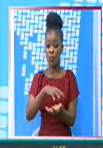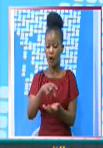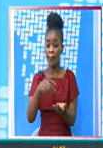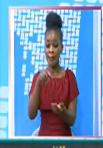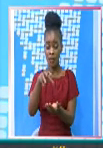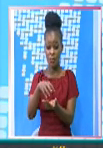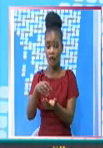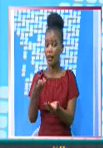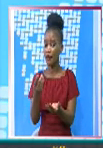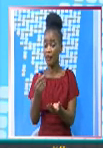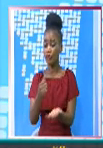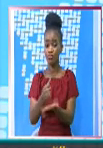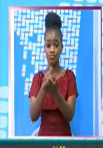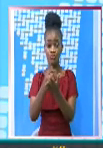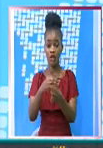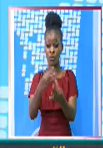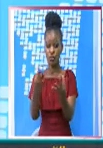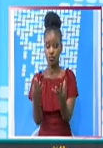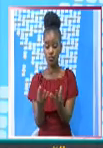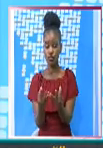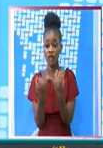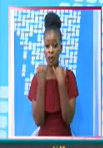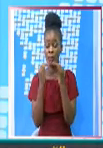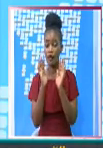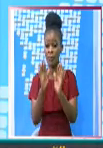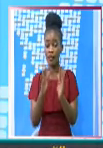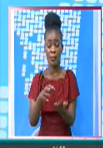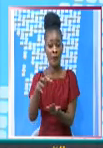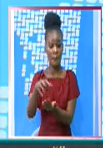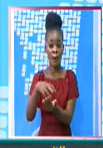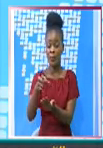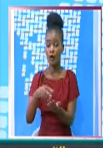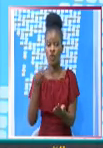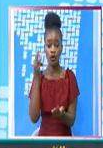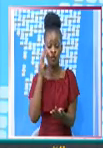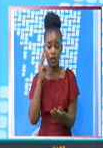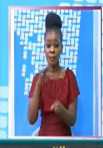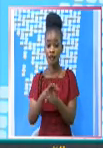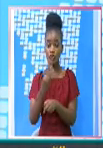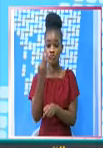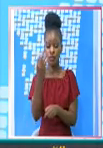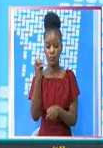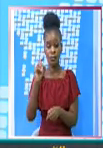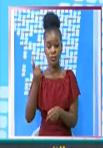muno gye boogerako yakuyamba famire era nga bakakuŋŋaanya obukadde obuwera 300.